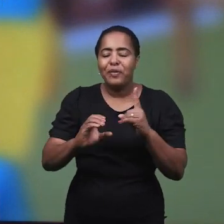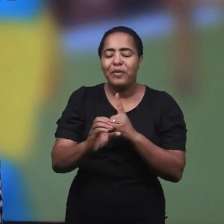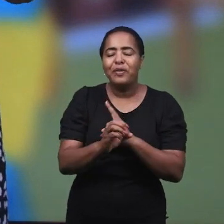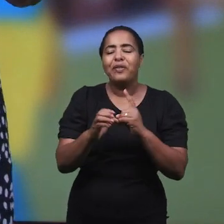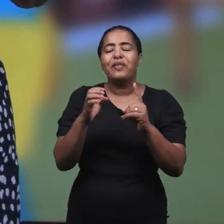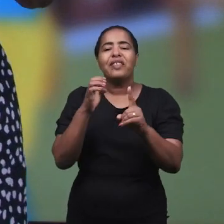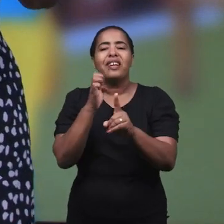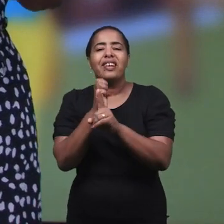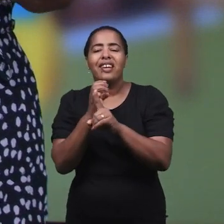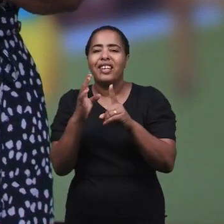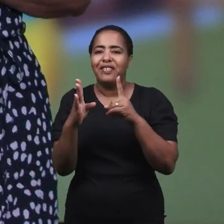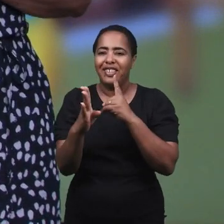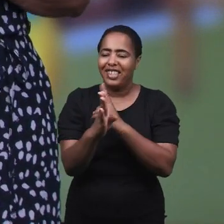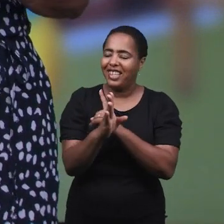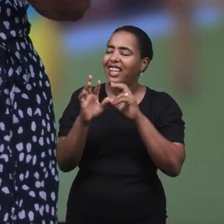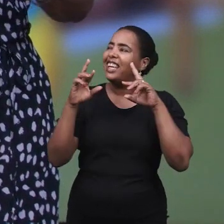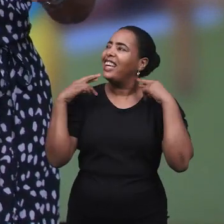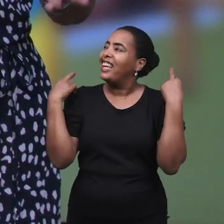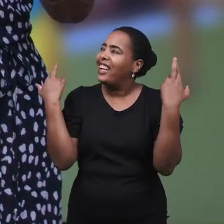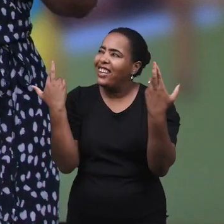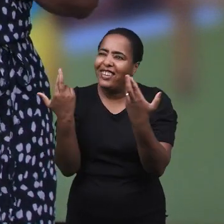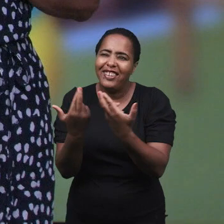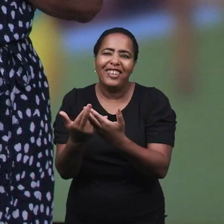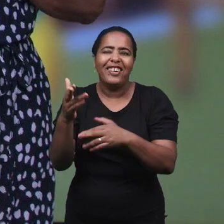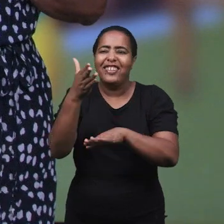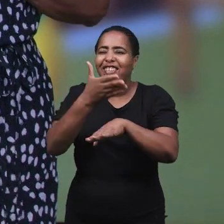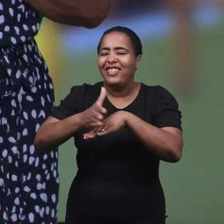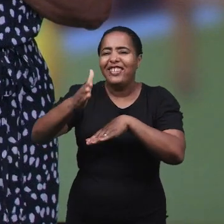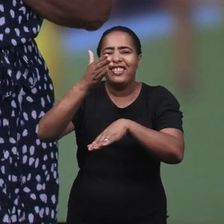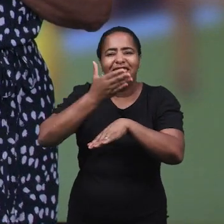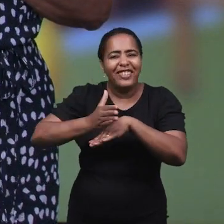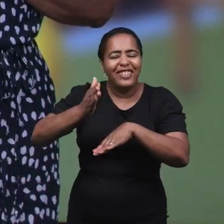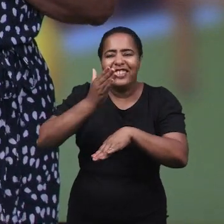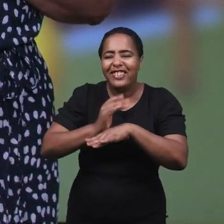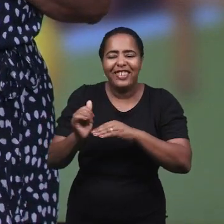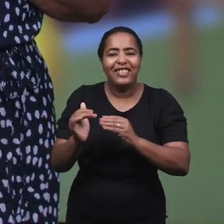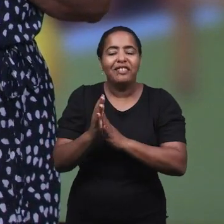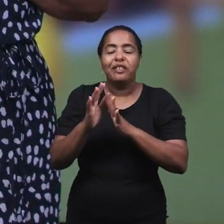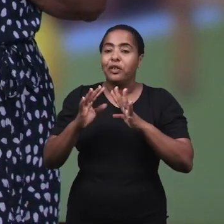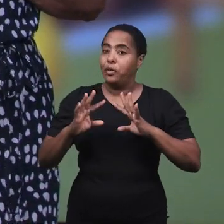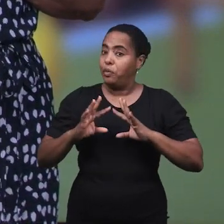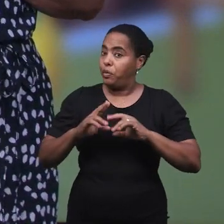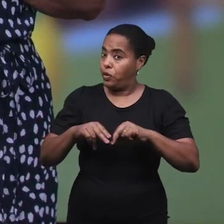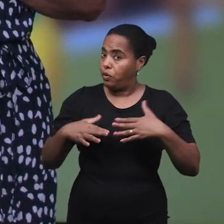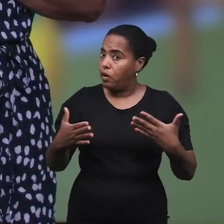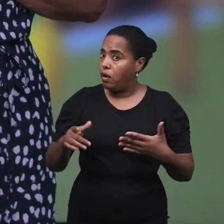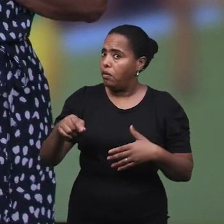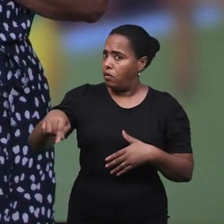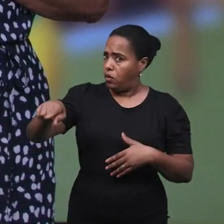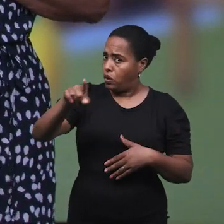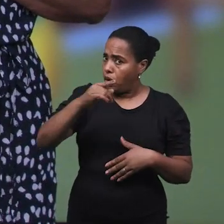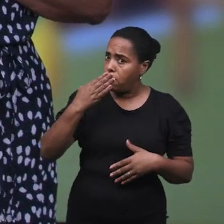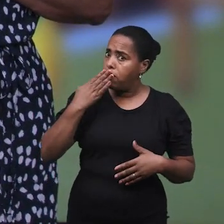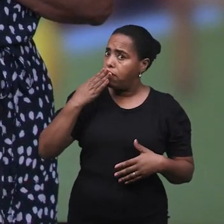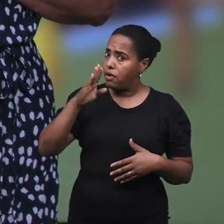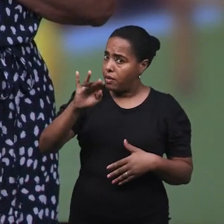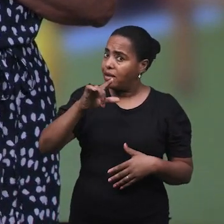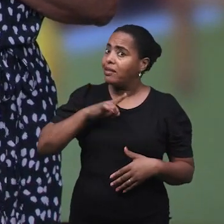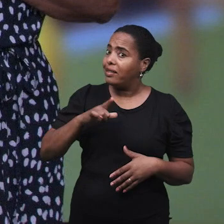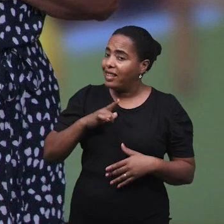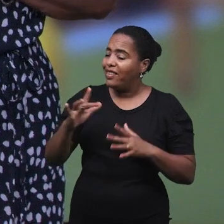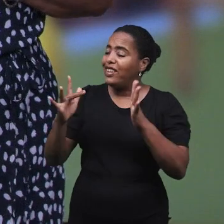les écoles bibliques, les réunions, les répétitions, parce que nous avons une grande